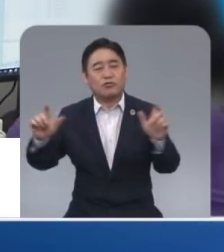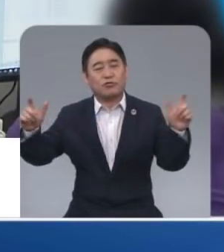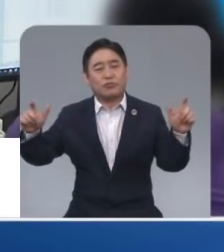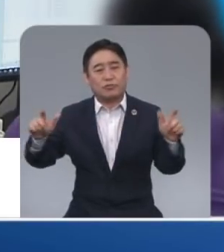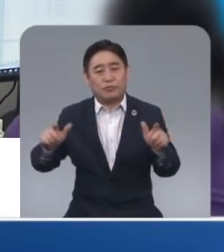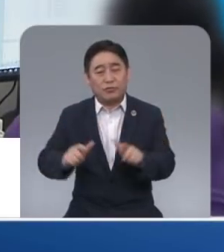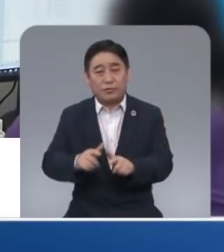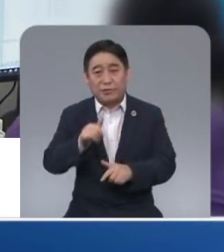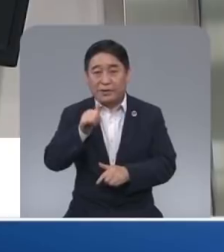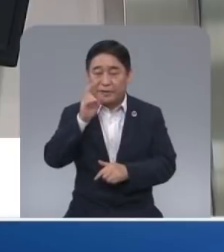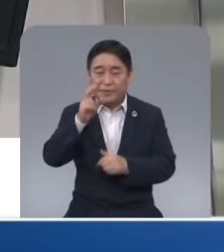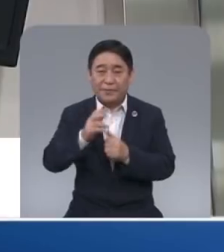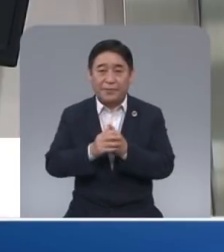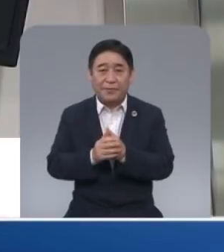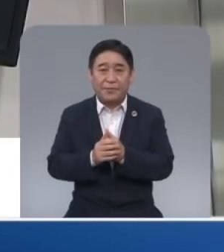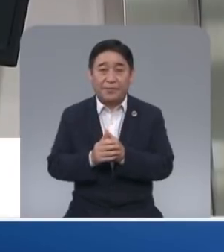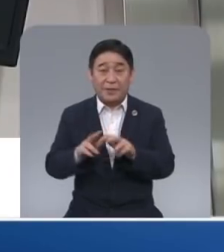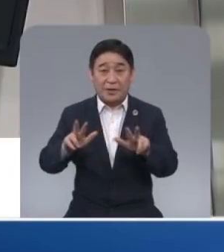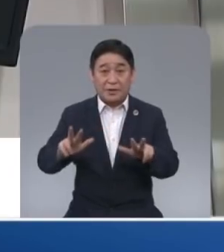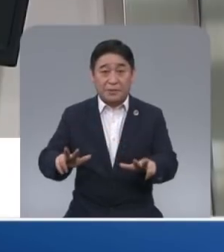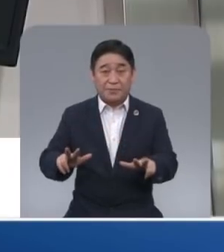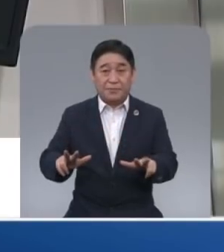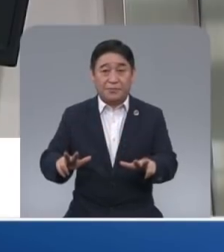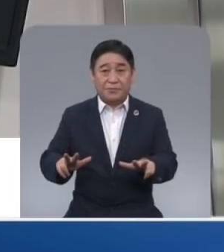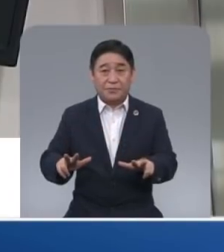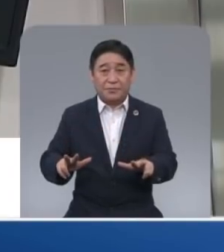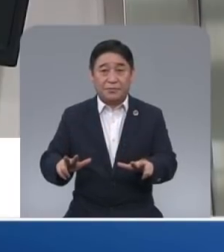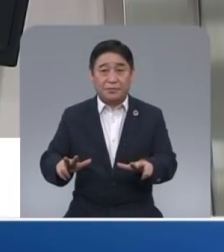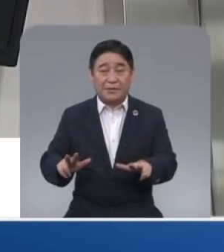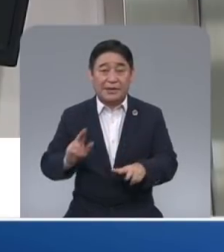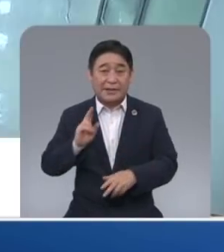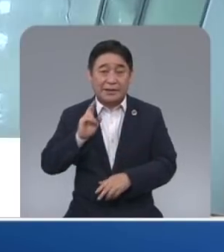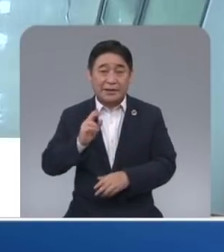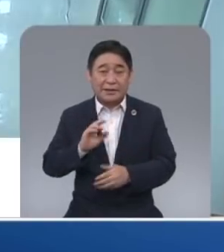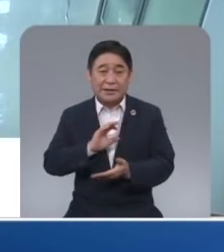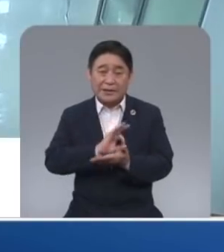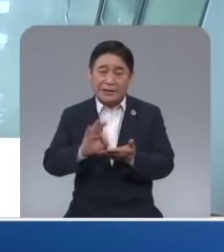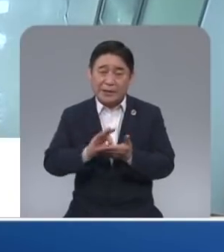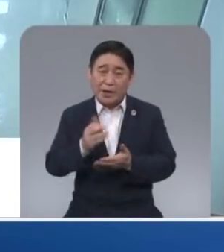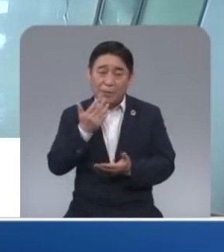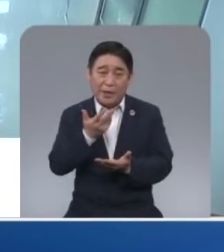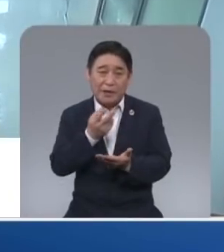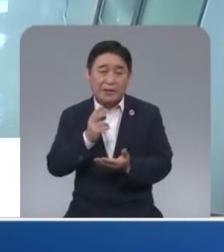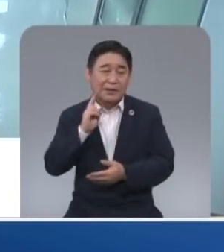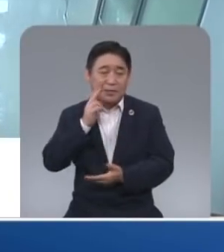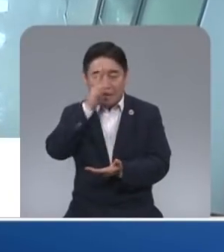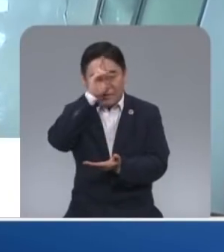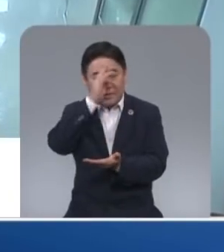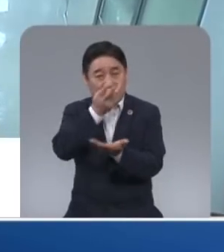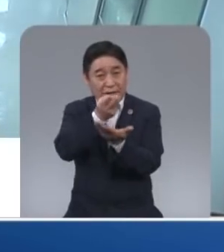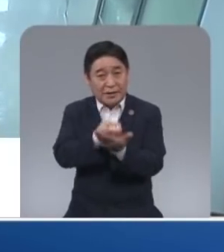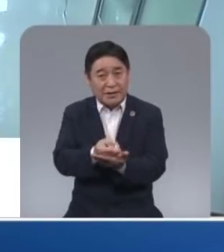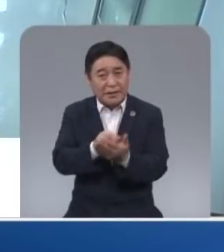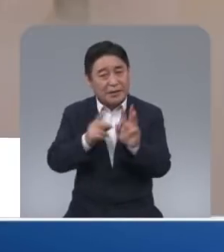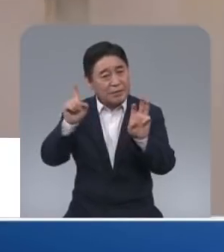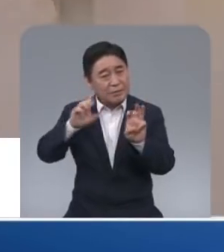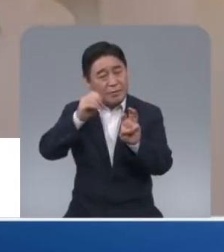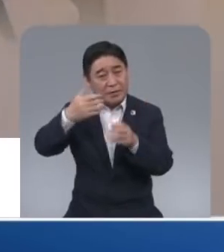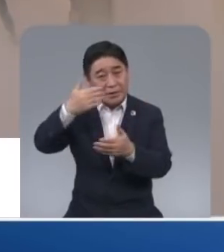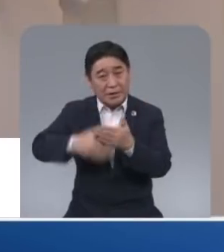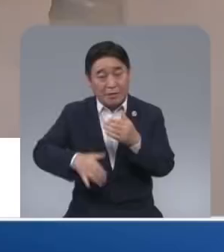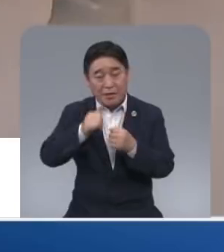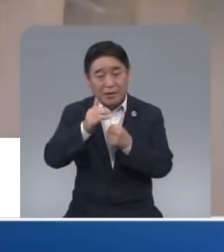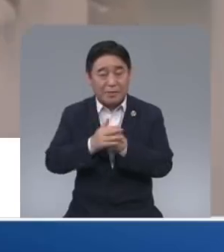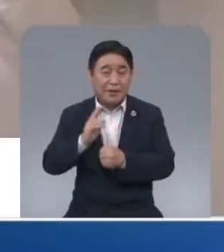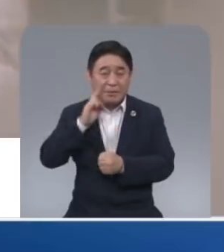있을 것으로 예상이 되고 있습니다. 현재 가용 중환자실도 40%가 남아 있기 때문에 중환자는 조금씩 줄고